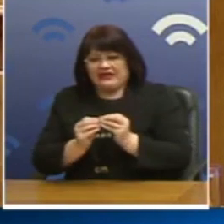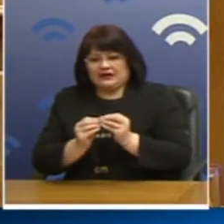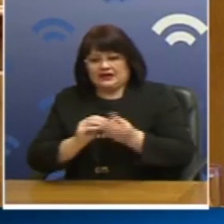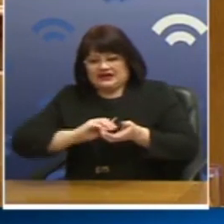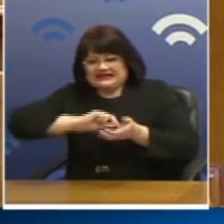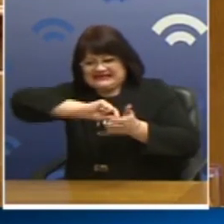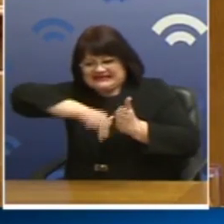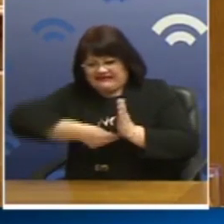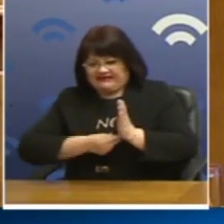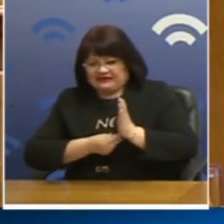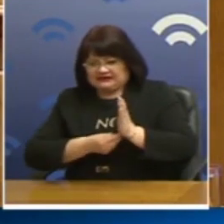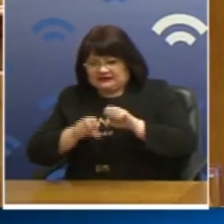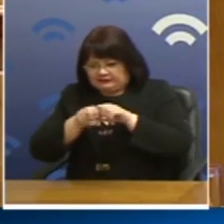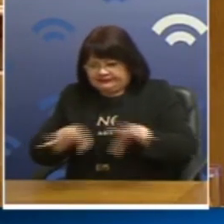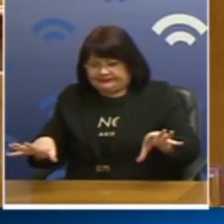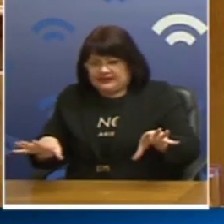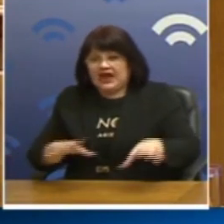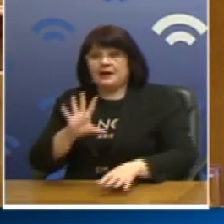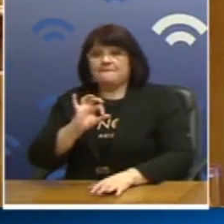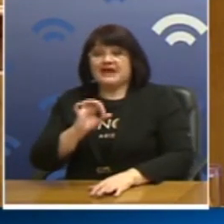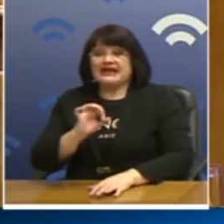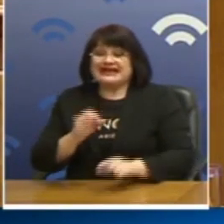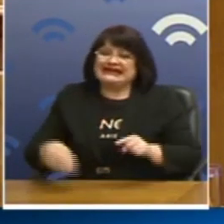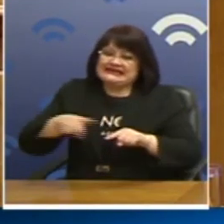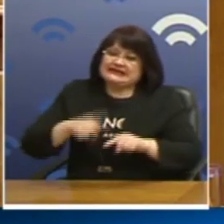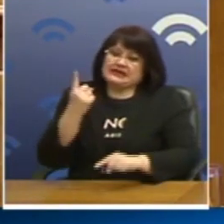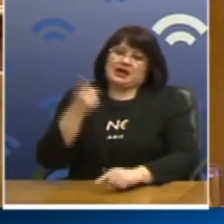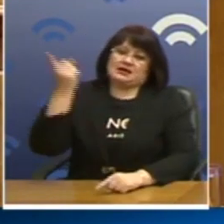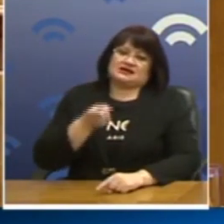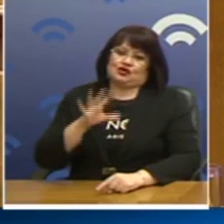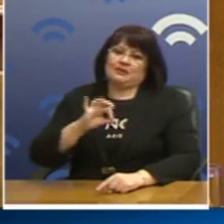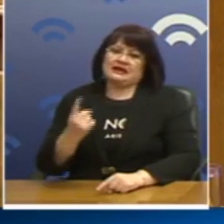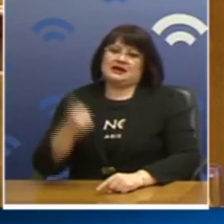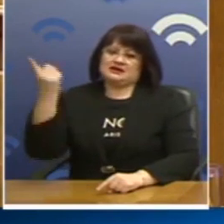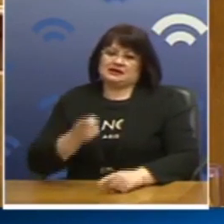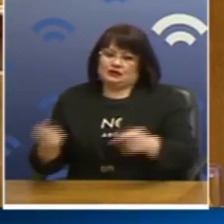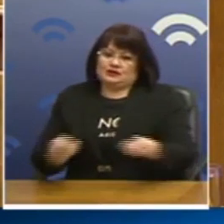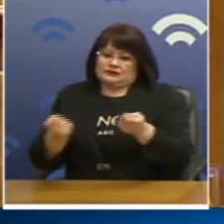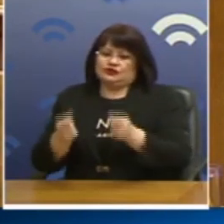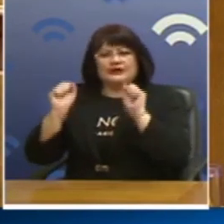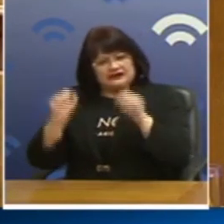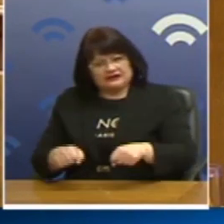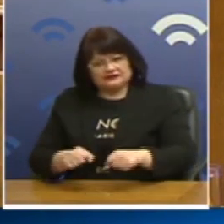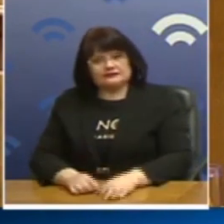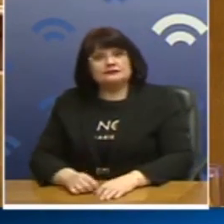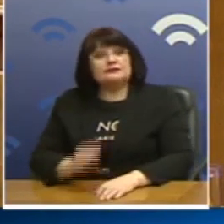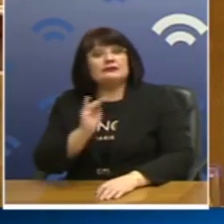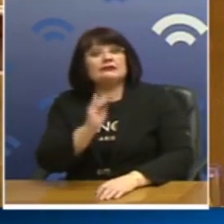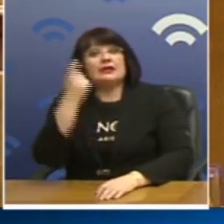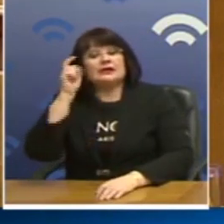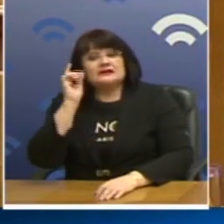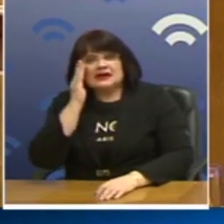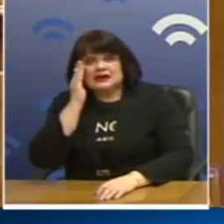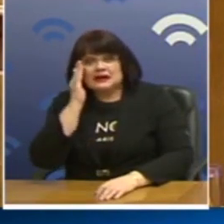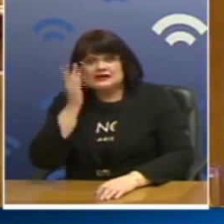αν καλύπτει το 50+1 των εργαζομένων. Δεν ξέρετε αλήθεια ότι οι